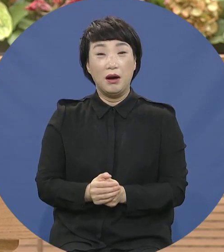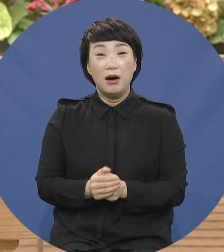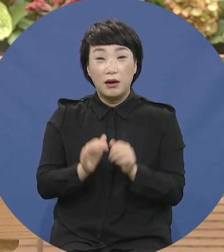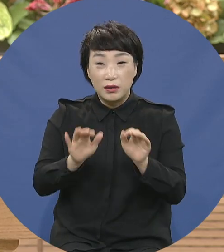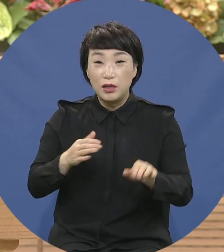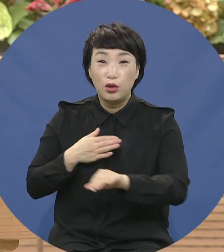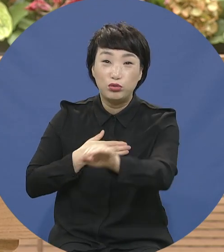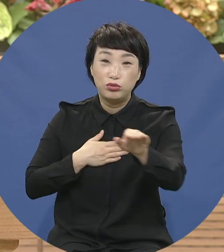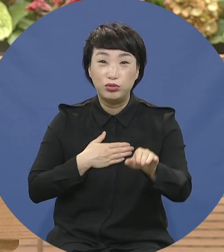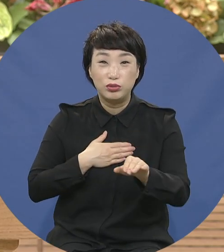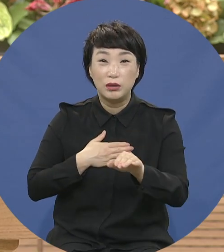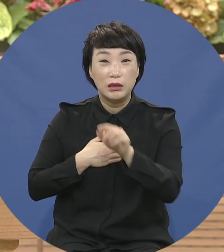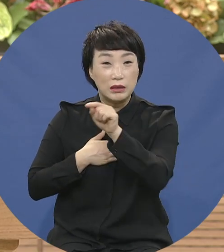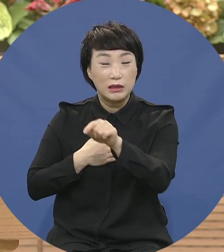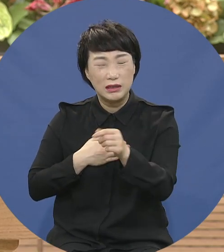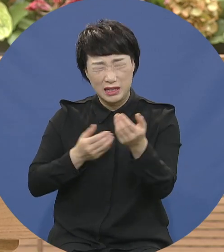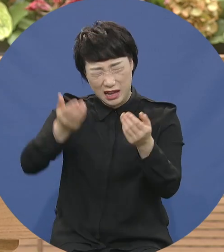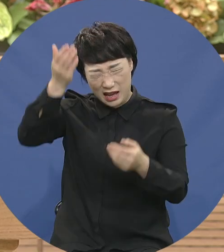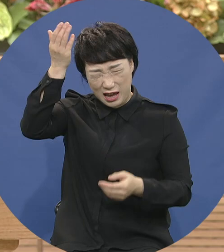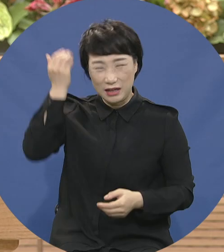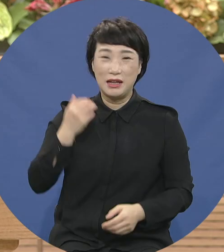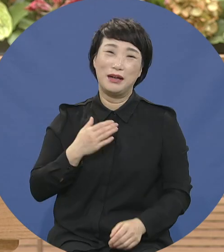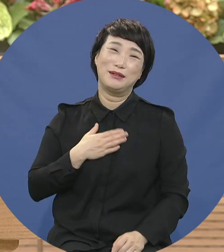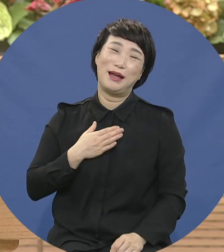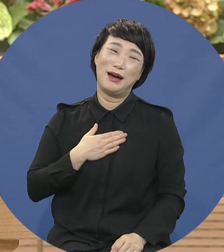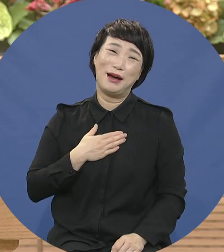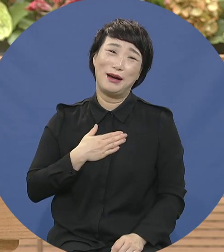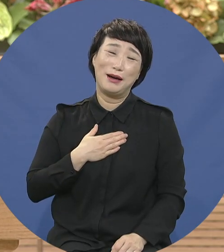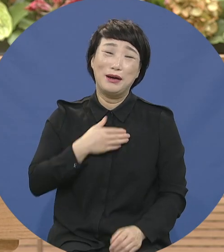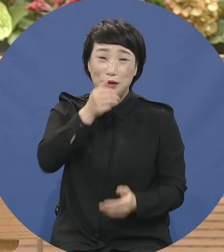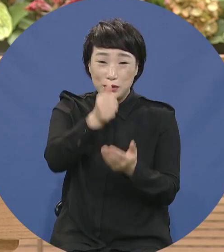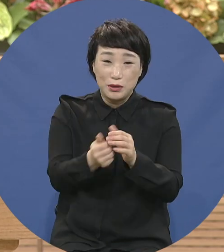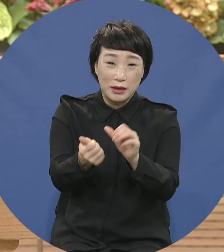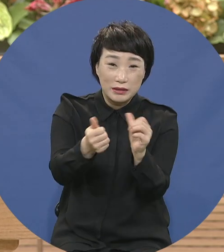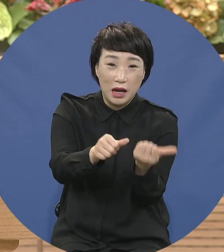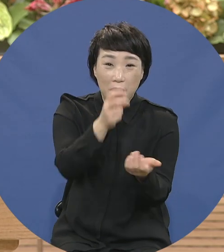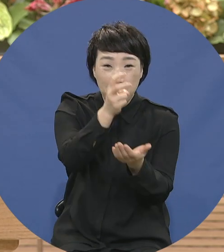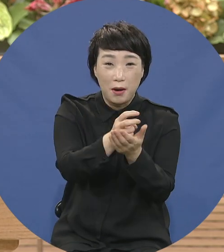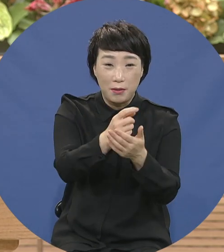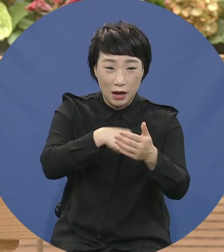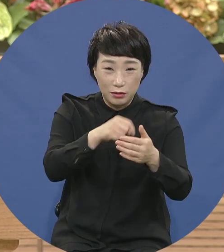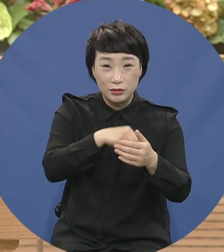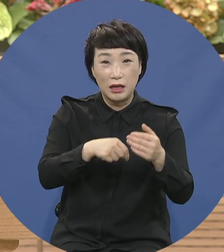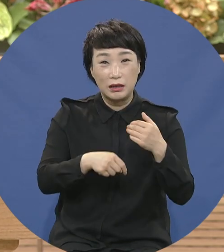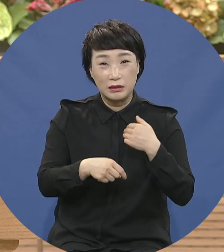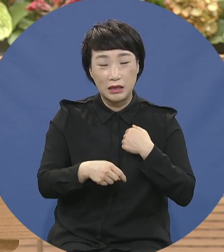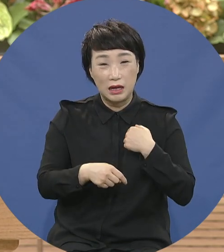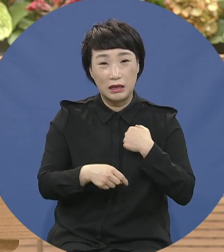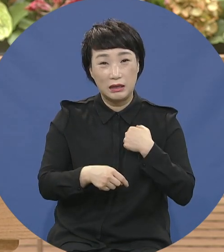그런데 우리는 과연 과거에 죄와 사망의 법에서